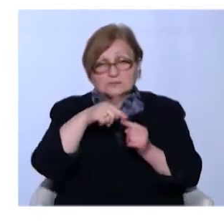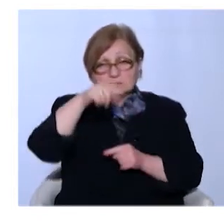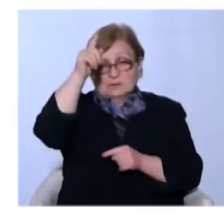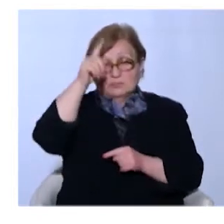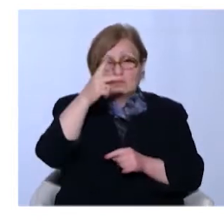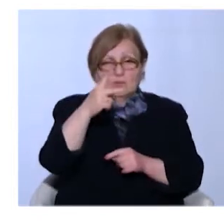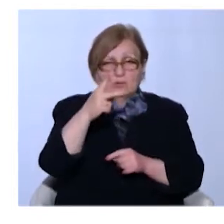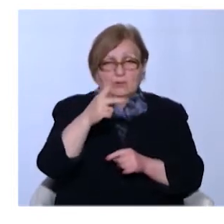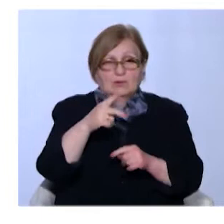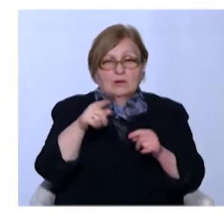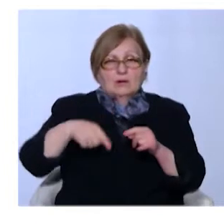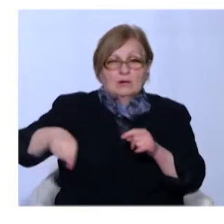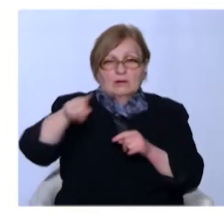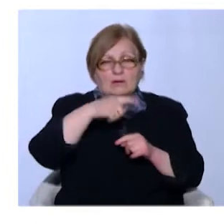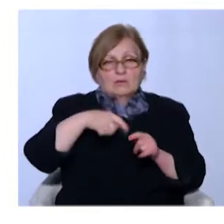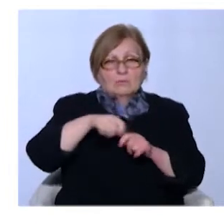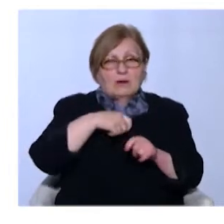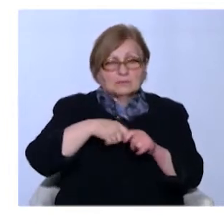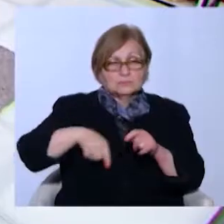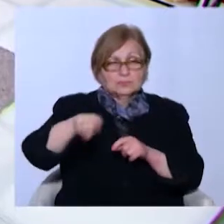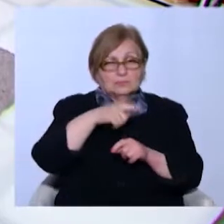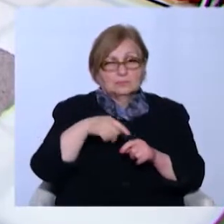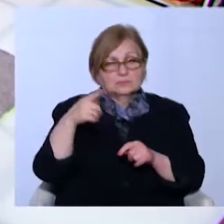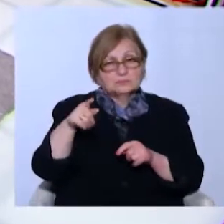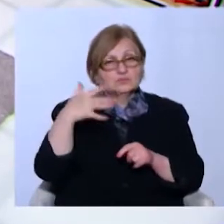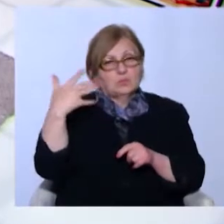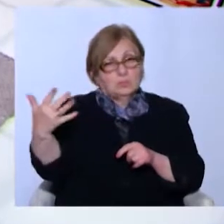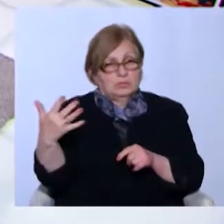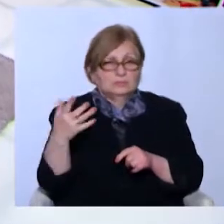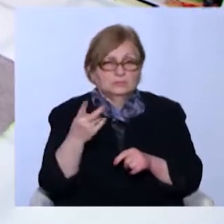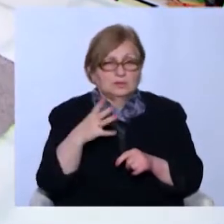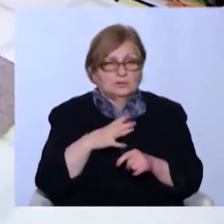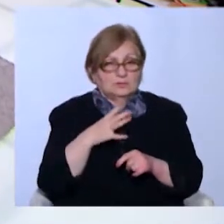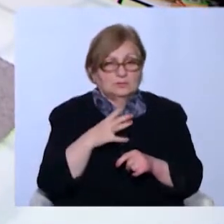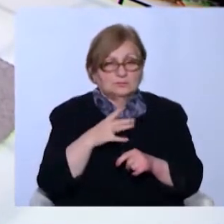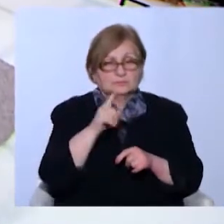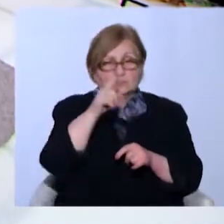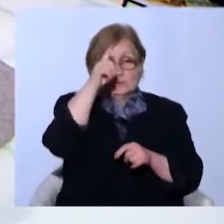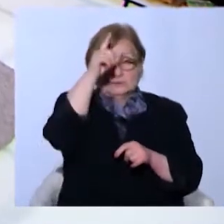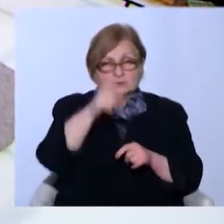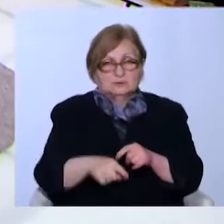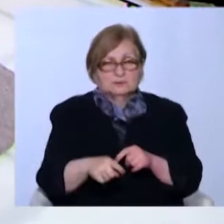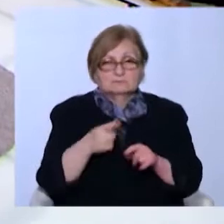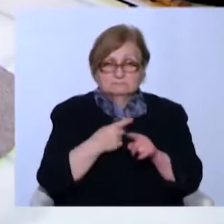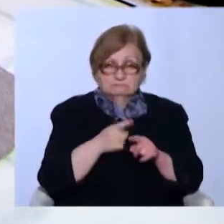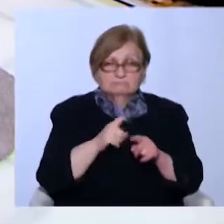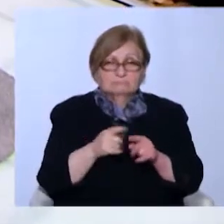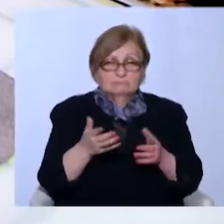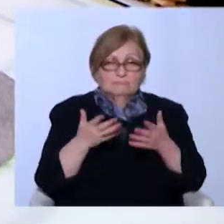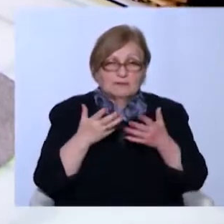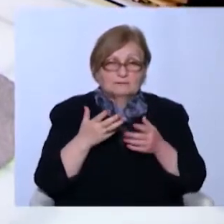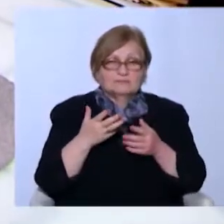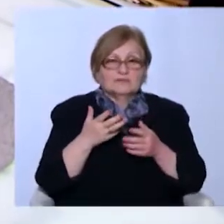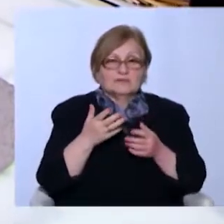2 სტოლია და ფართობი რო 5 სტოლი გამოვიდეს, ის გვერდიც 5 სტოლი უნდა იყოს, რომელზეც იგი ეშვება. შესაბამისად მიიღება